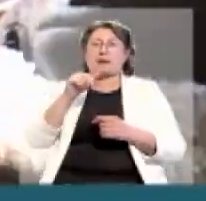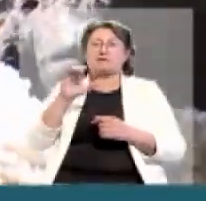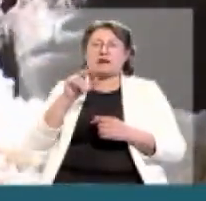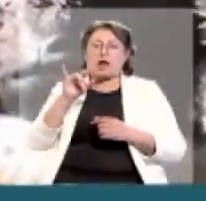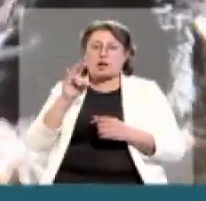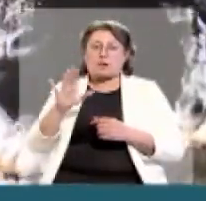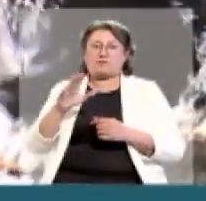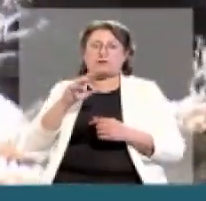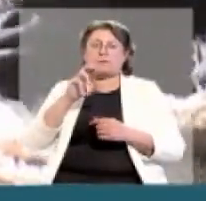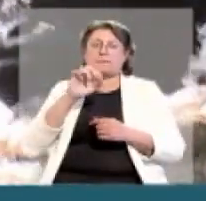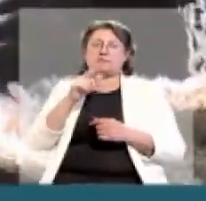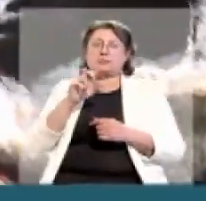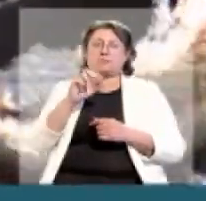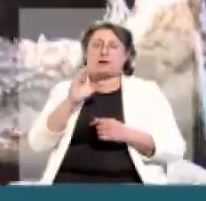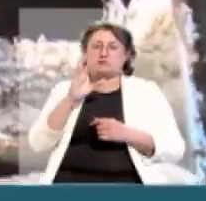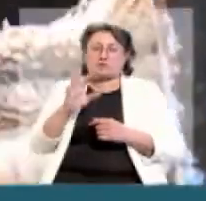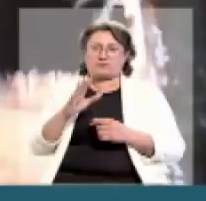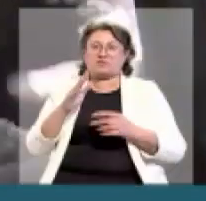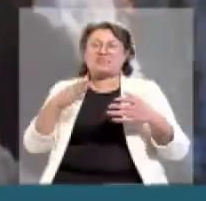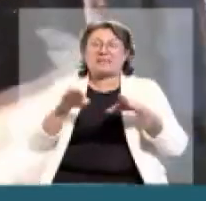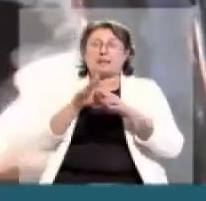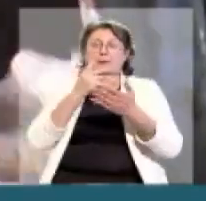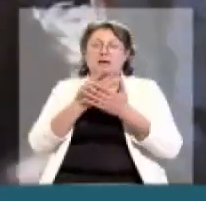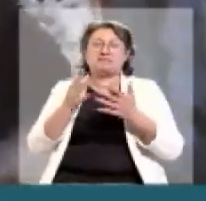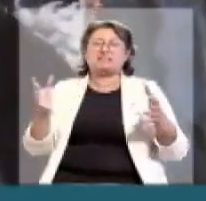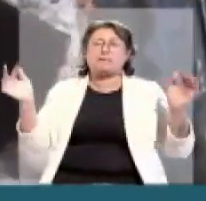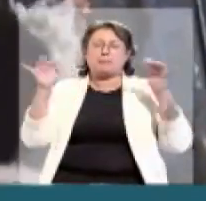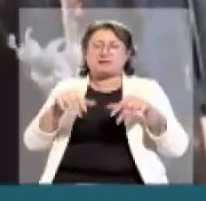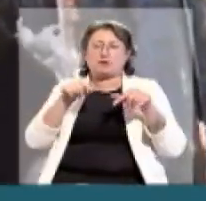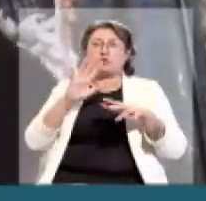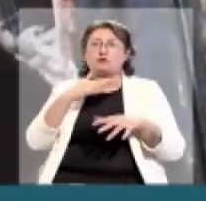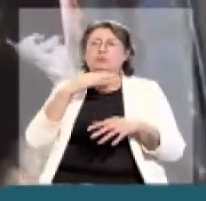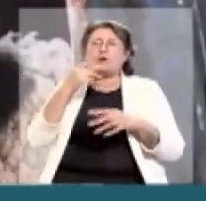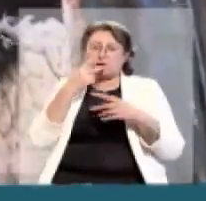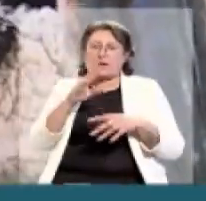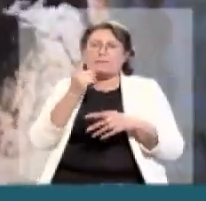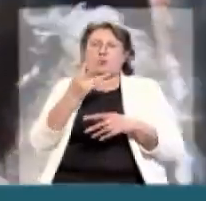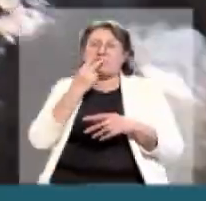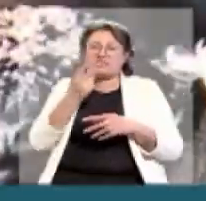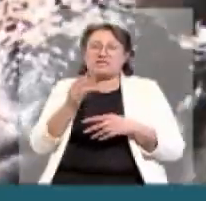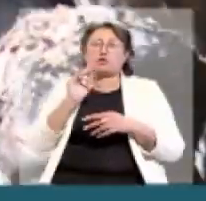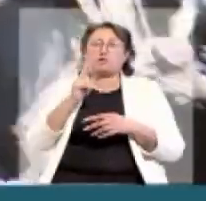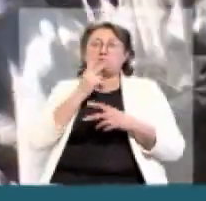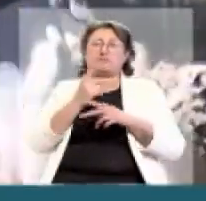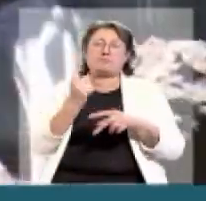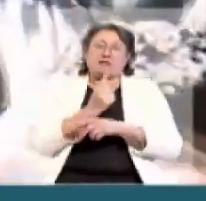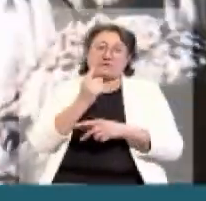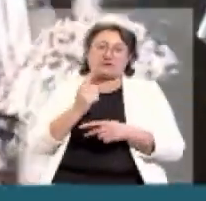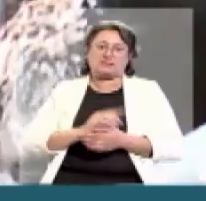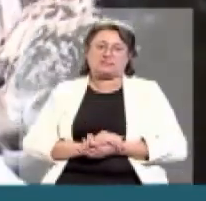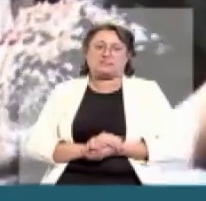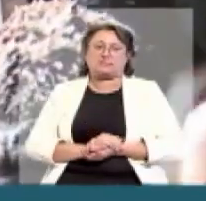Байсакалова, Ондасына Бесикбасова. Закрытый показ собрал тех, кто уже не раз видел постановку, и тех, кто смотрел кино